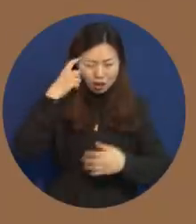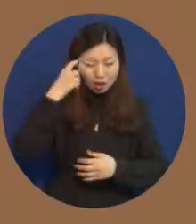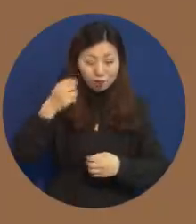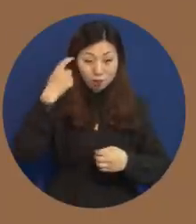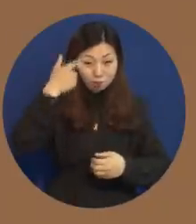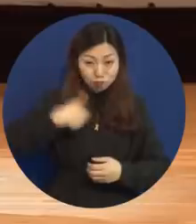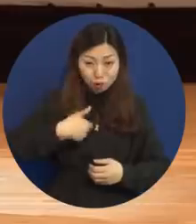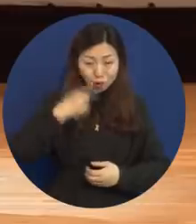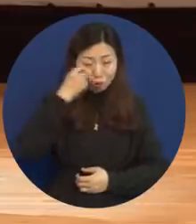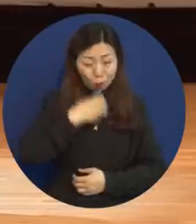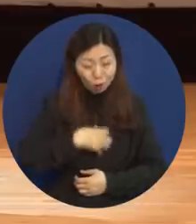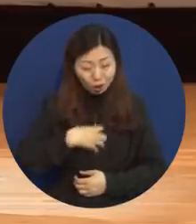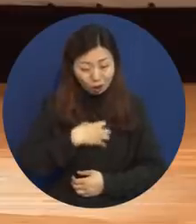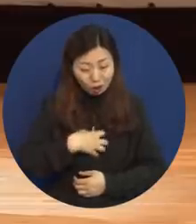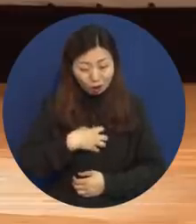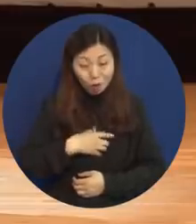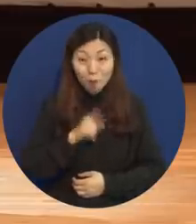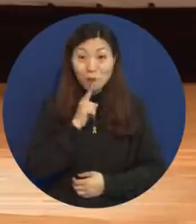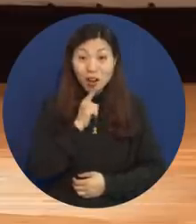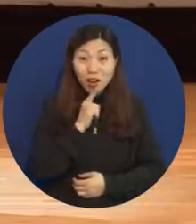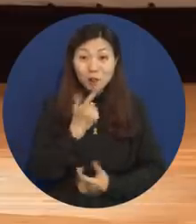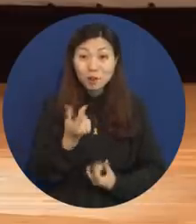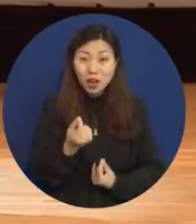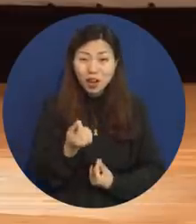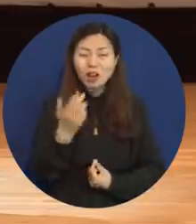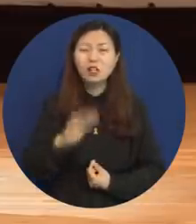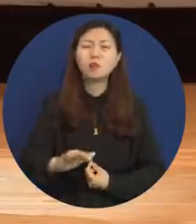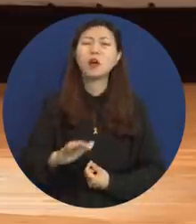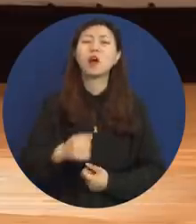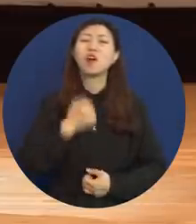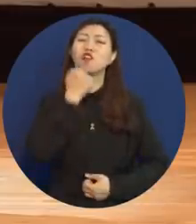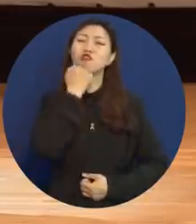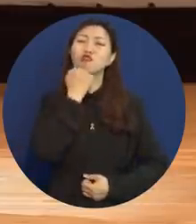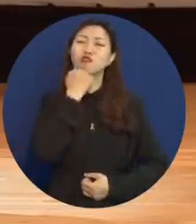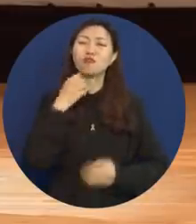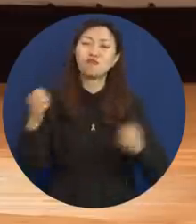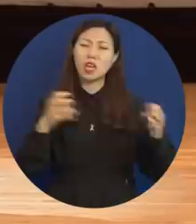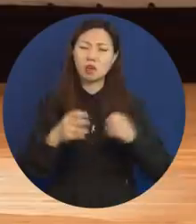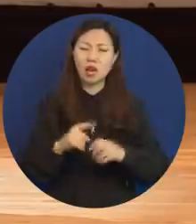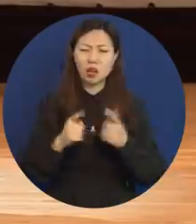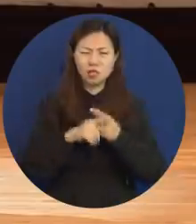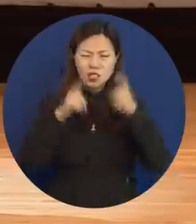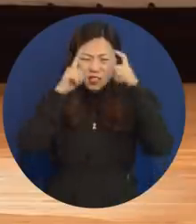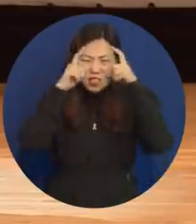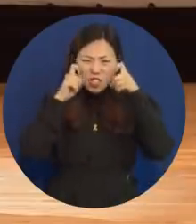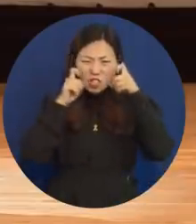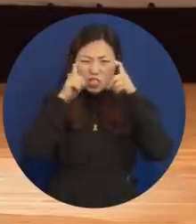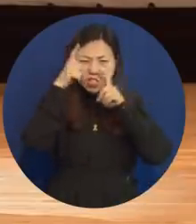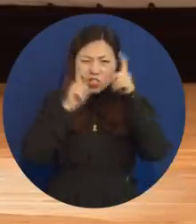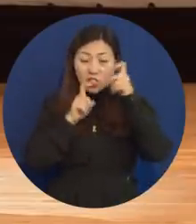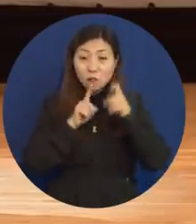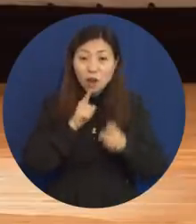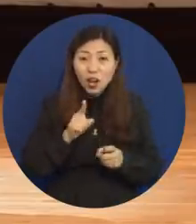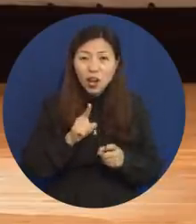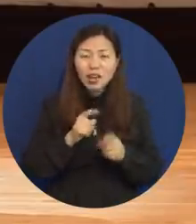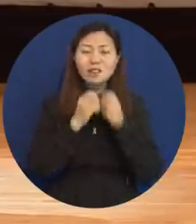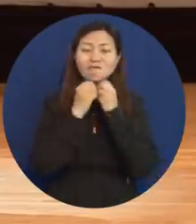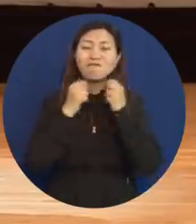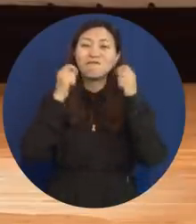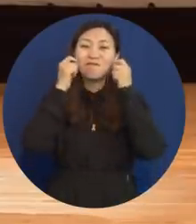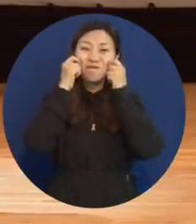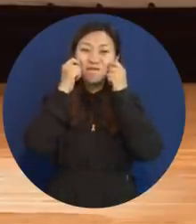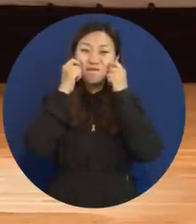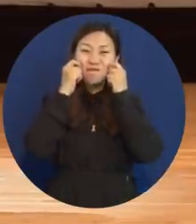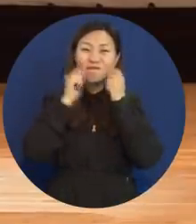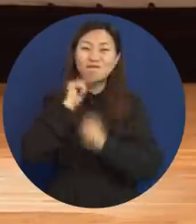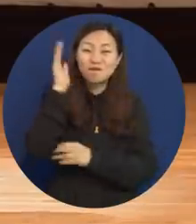얘기요, 즐거운 얘기요. 괴로운 얘기인데 얘기를 우리가 웃으면서 했어요, 인상 쓰고 했어요. 웃으면서 했지.